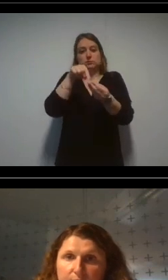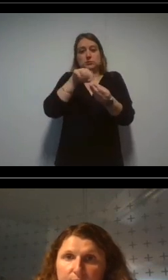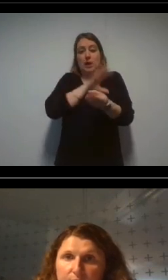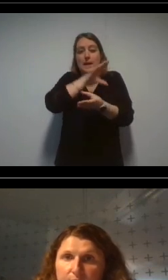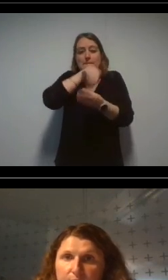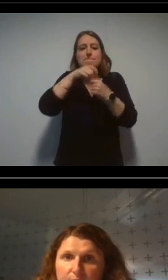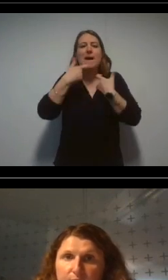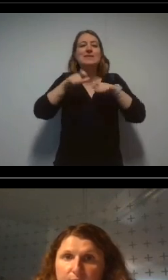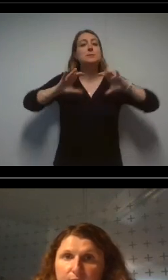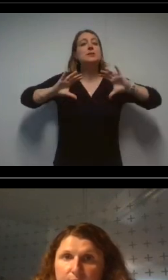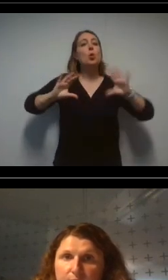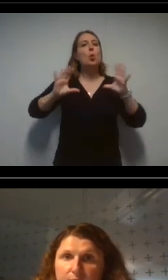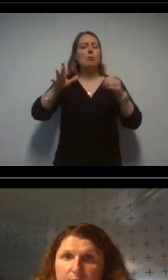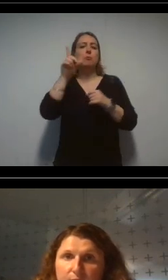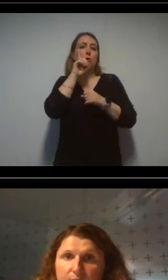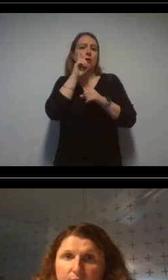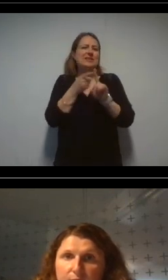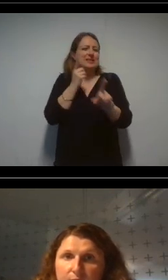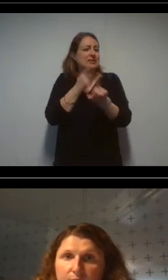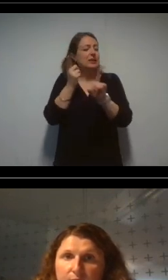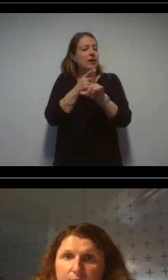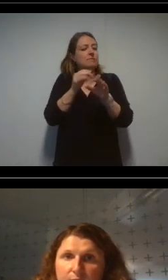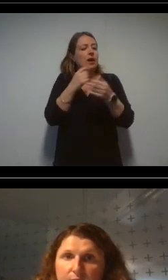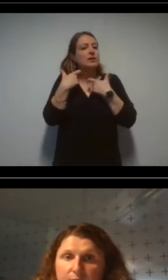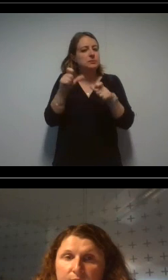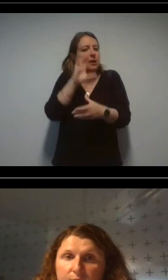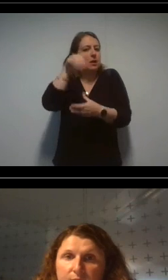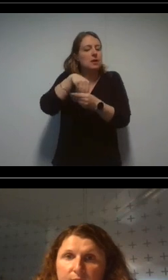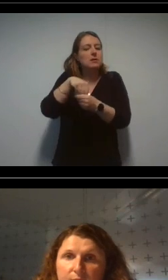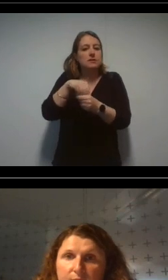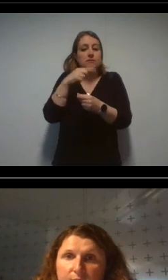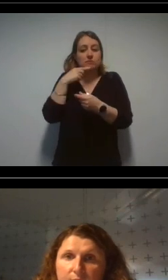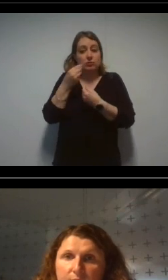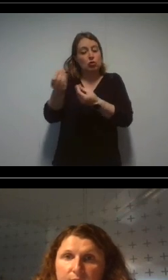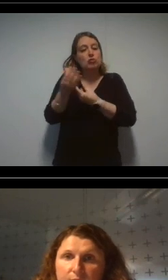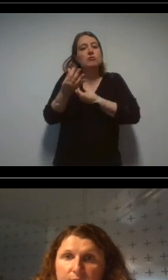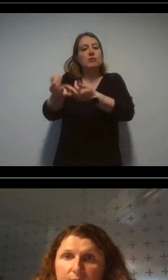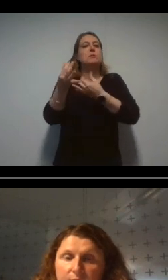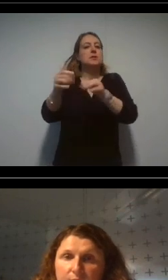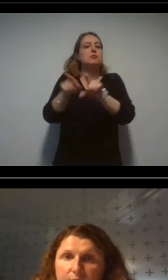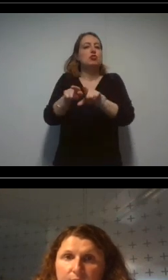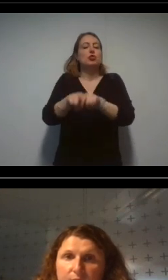c'est aussi super important et ça permet justement de sensibiliser.